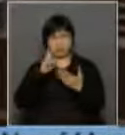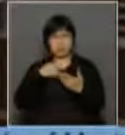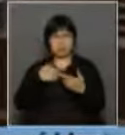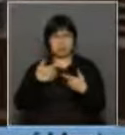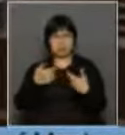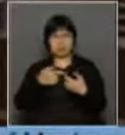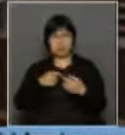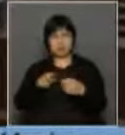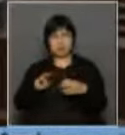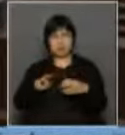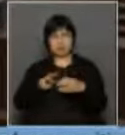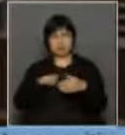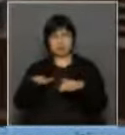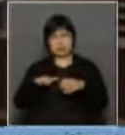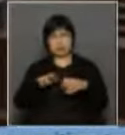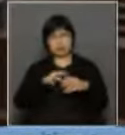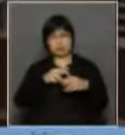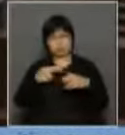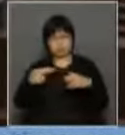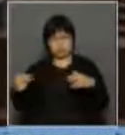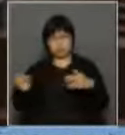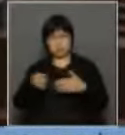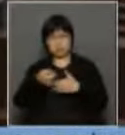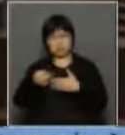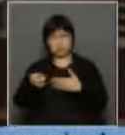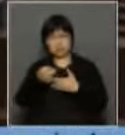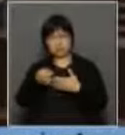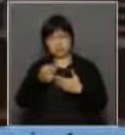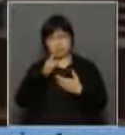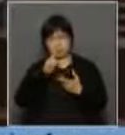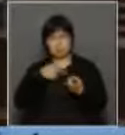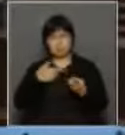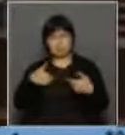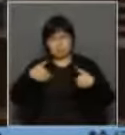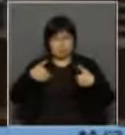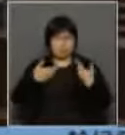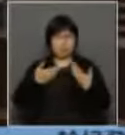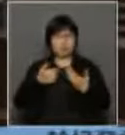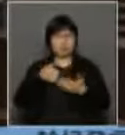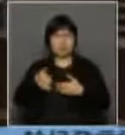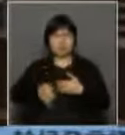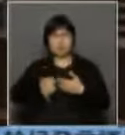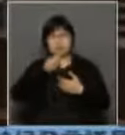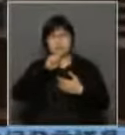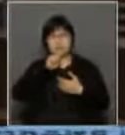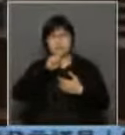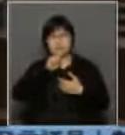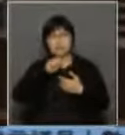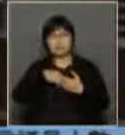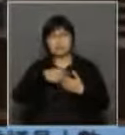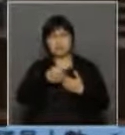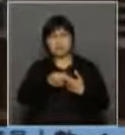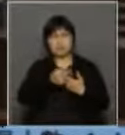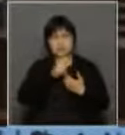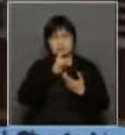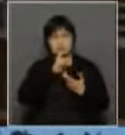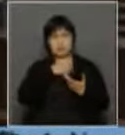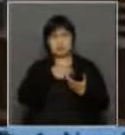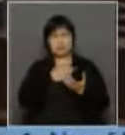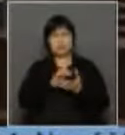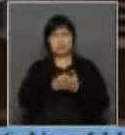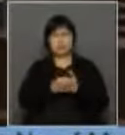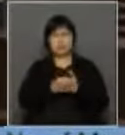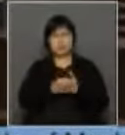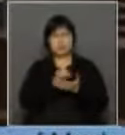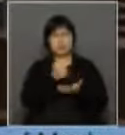party， 一個海泳池邊嘅一個派對啦。之後亦都有一啲嘅佢哋嘅所謂launch 咧，嗰個雖然未